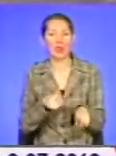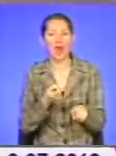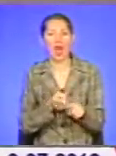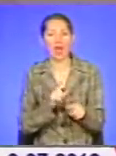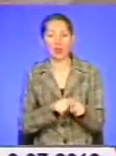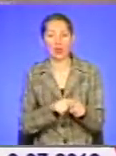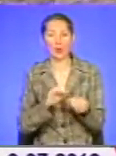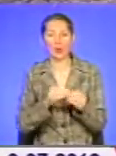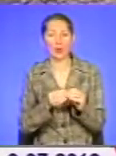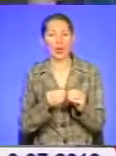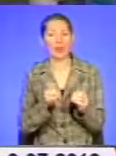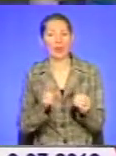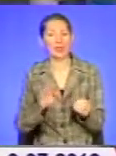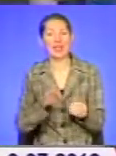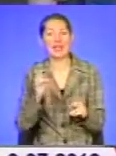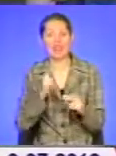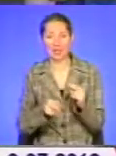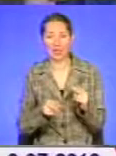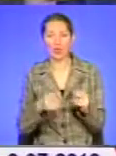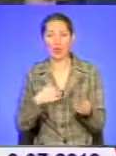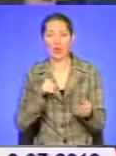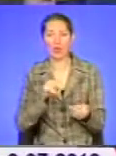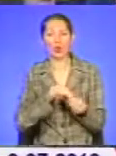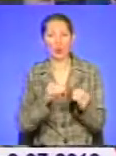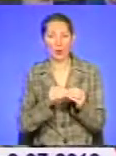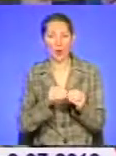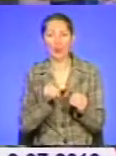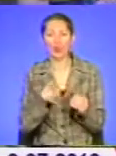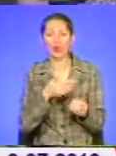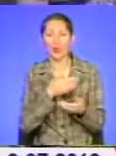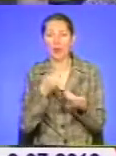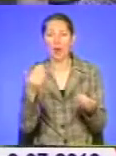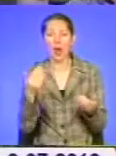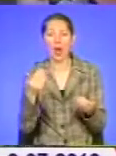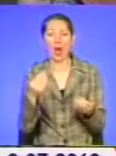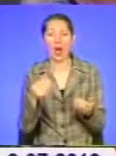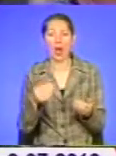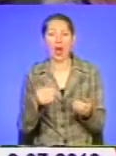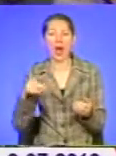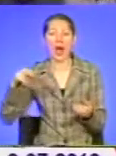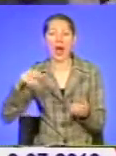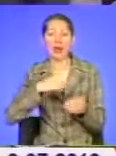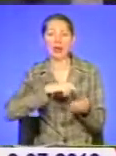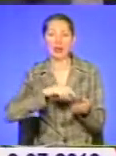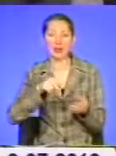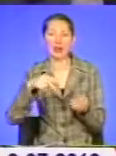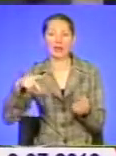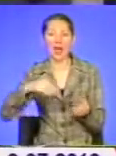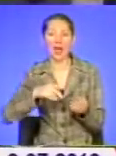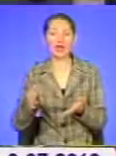не завершуються. У нас тут проблеми виникають за того, що немає зебри при переході церква